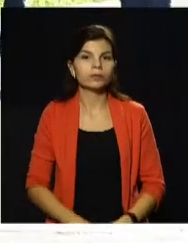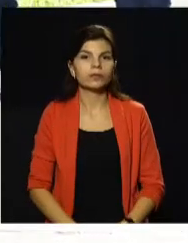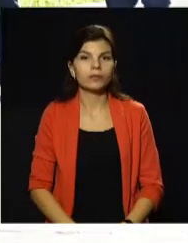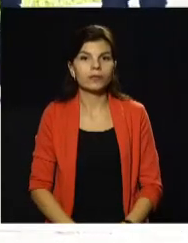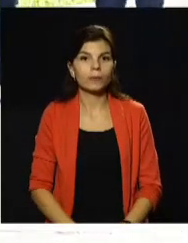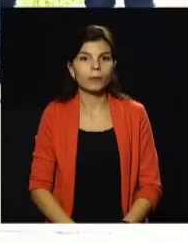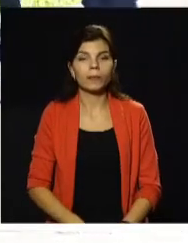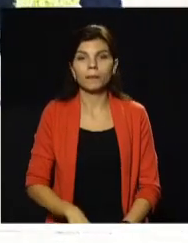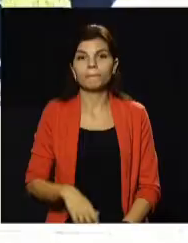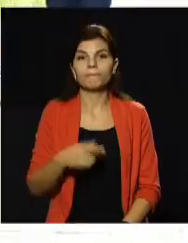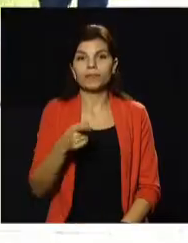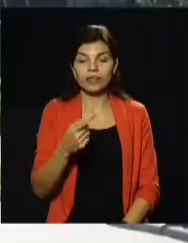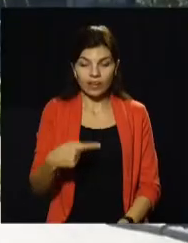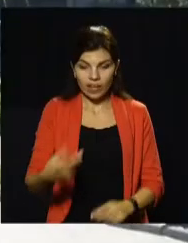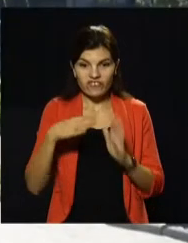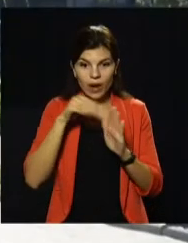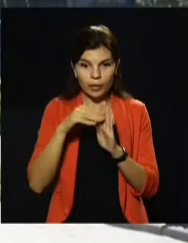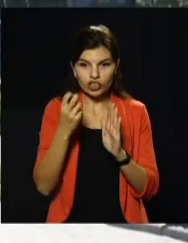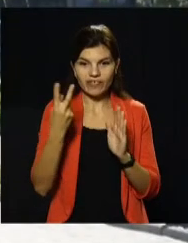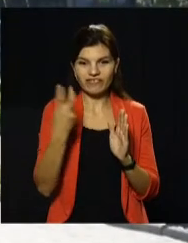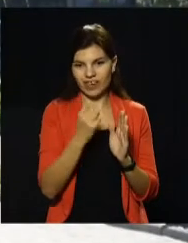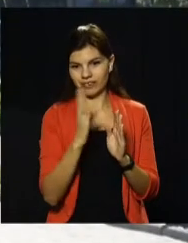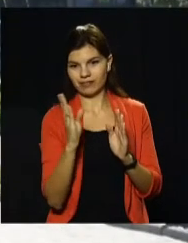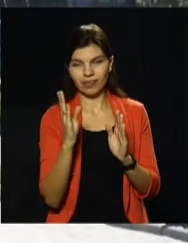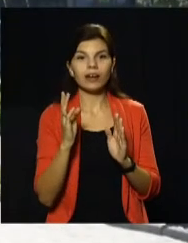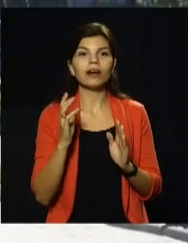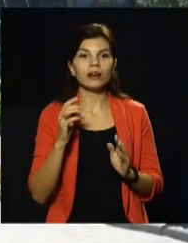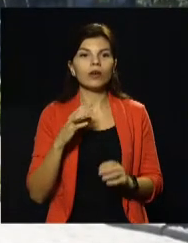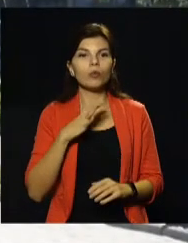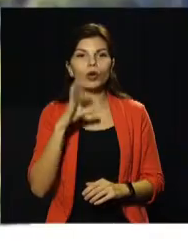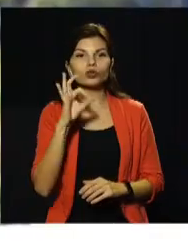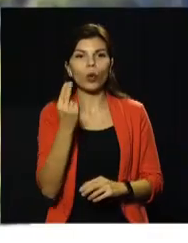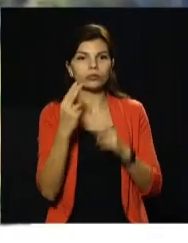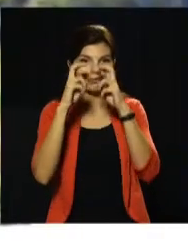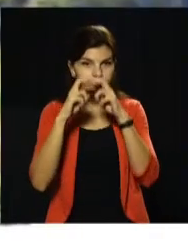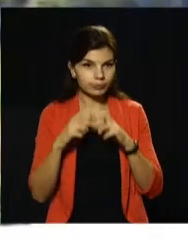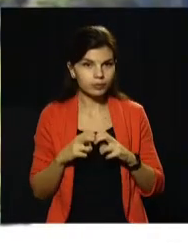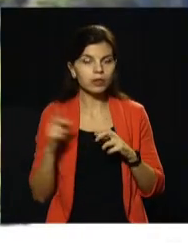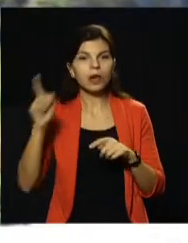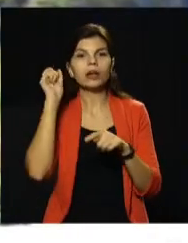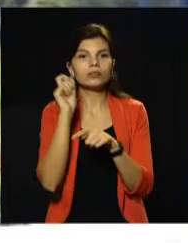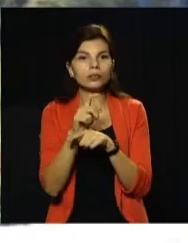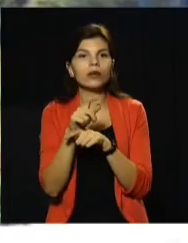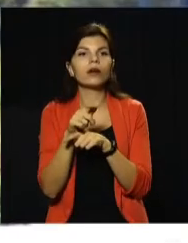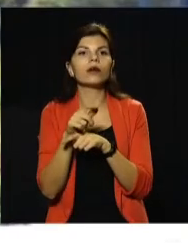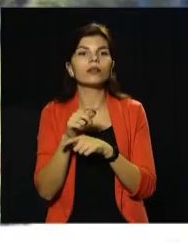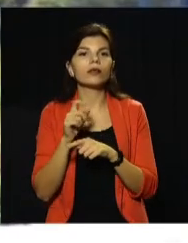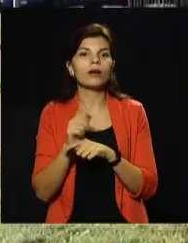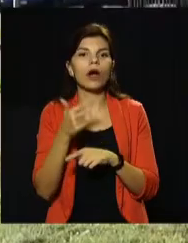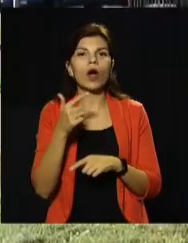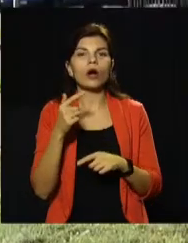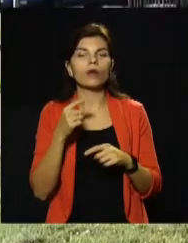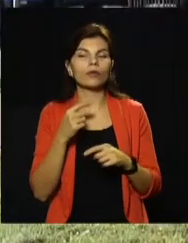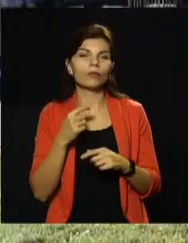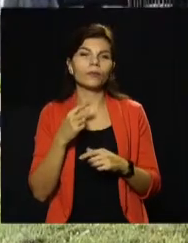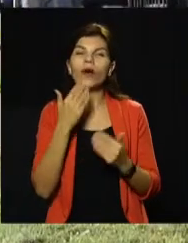За майже 2,5 тижні до виборів соціологічна служба «Смартпол» провела соцдослідження. Його замовила громадська організація «Інноваційний місцевий